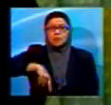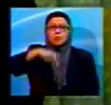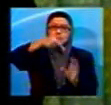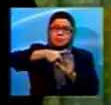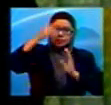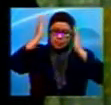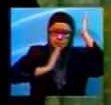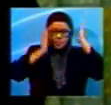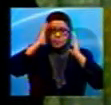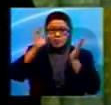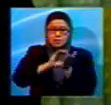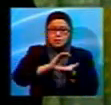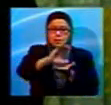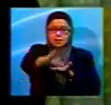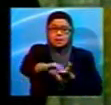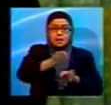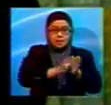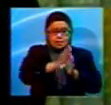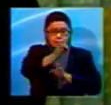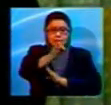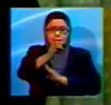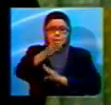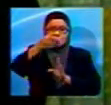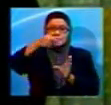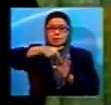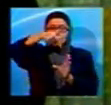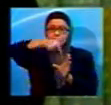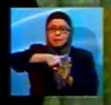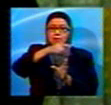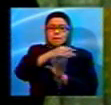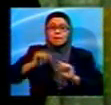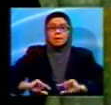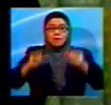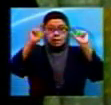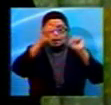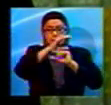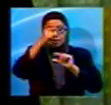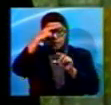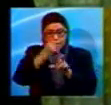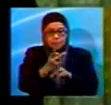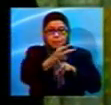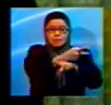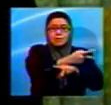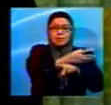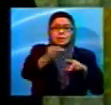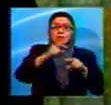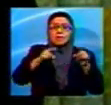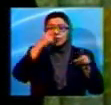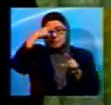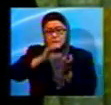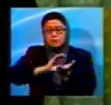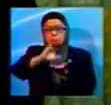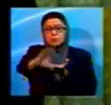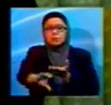dalam bidang oil and gas dari segi production dan juga pelaburan